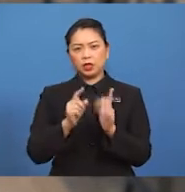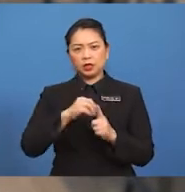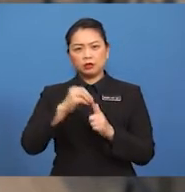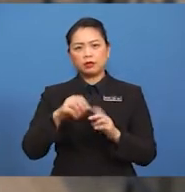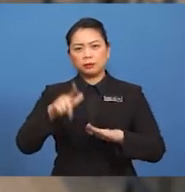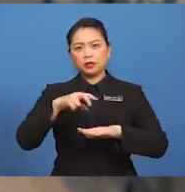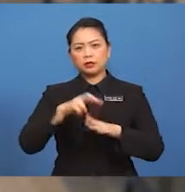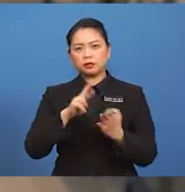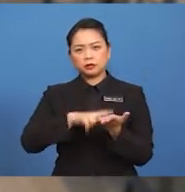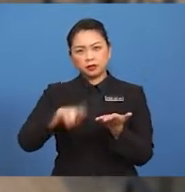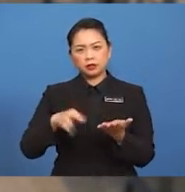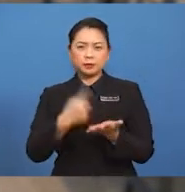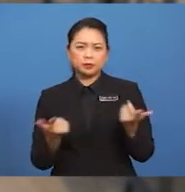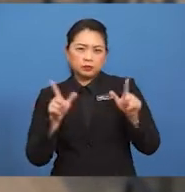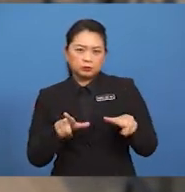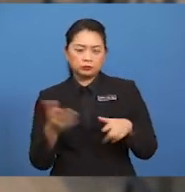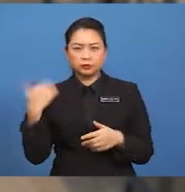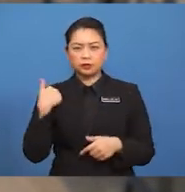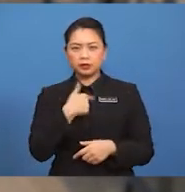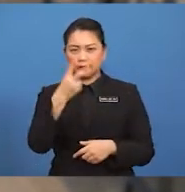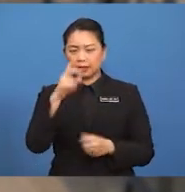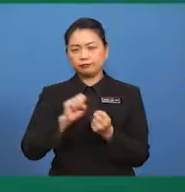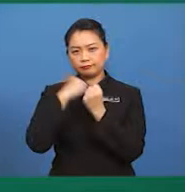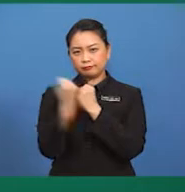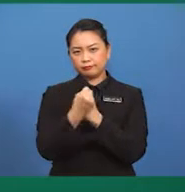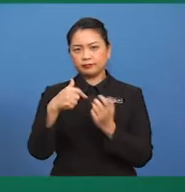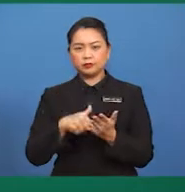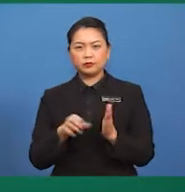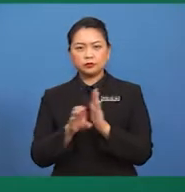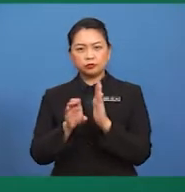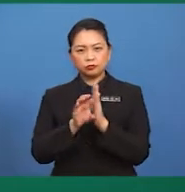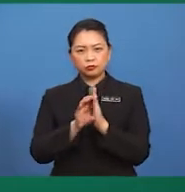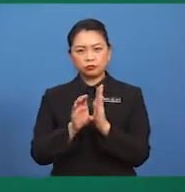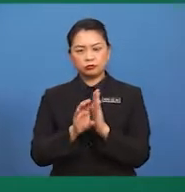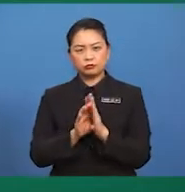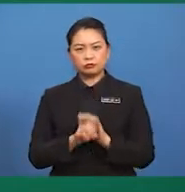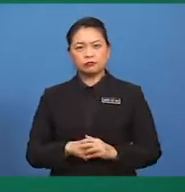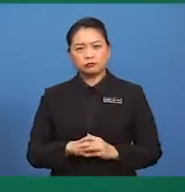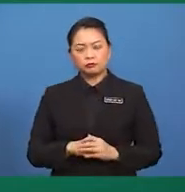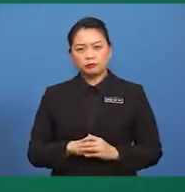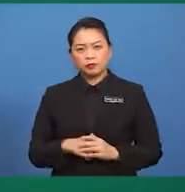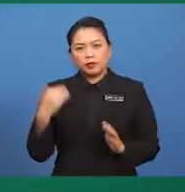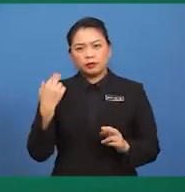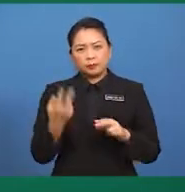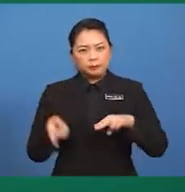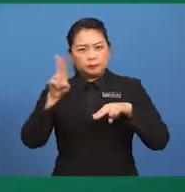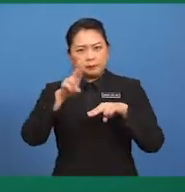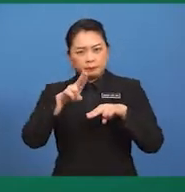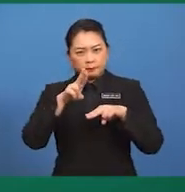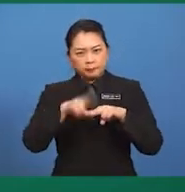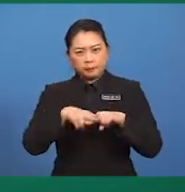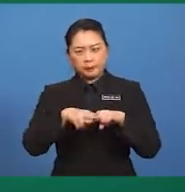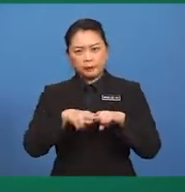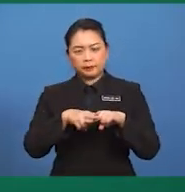akan berlaku? Jom kita lihat situasi ini. Contoh situasi berlakunya pertambahan peruntukan hutang ragu